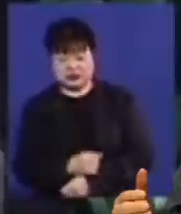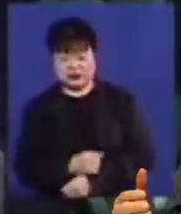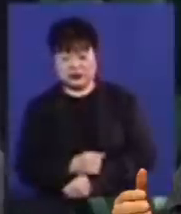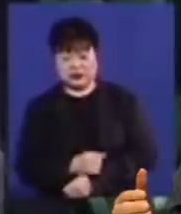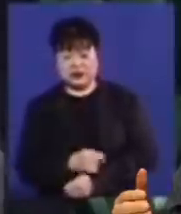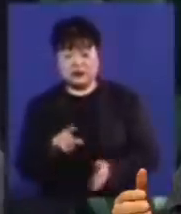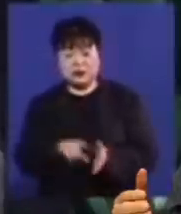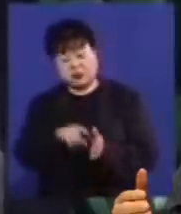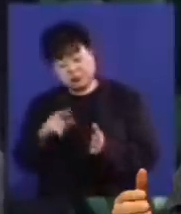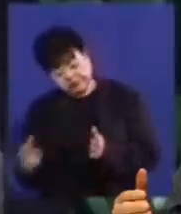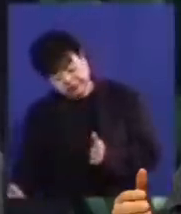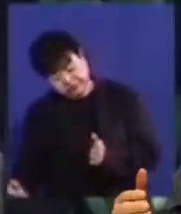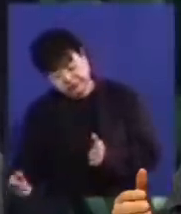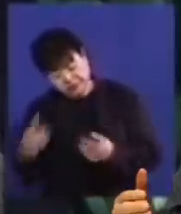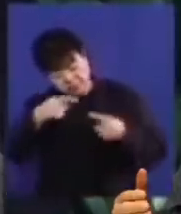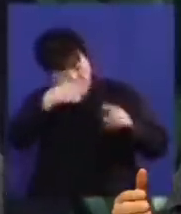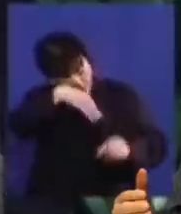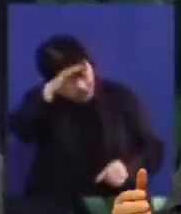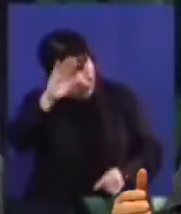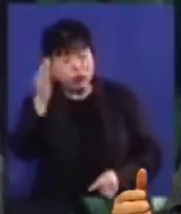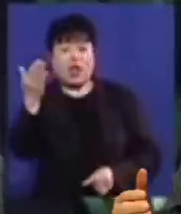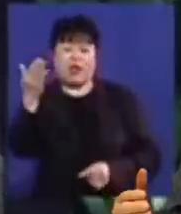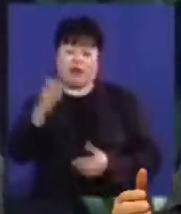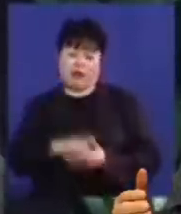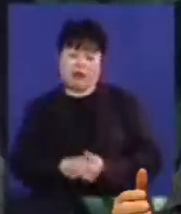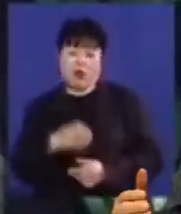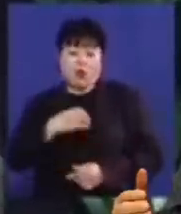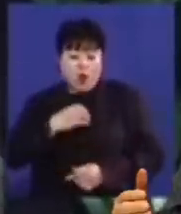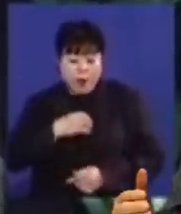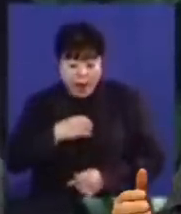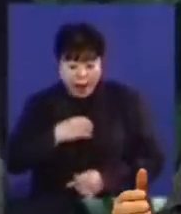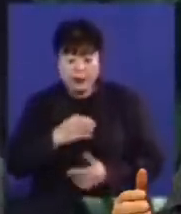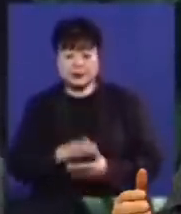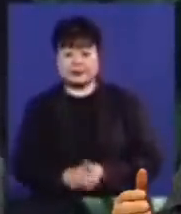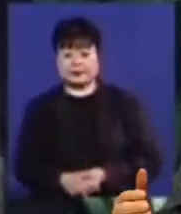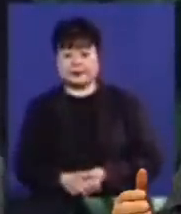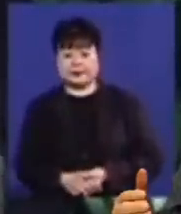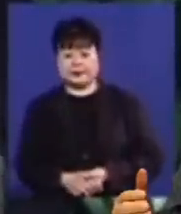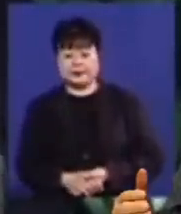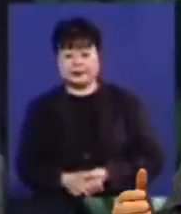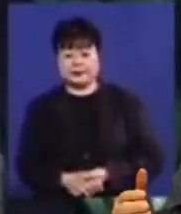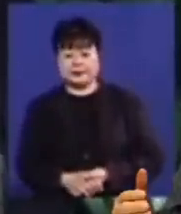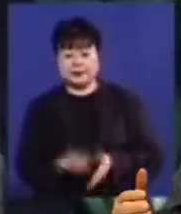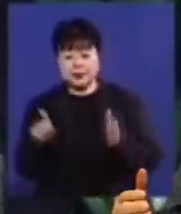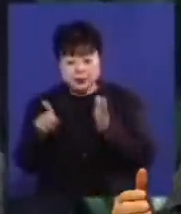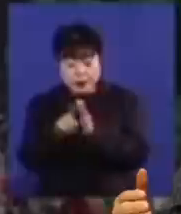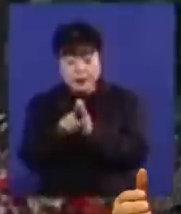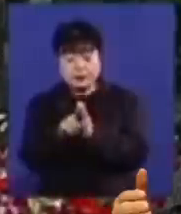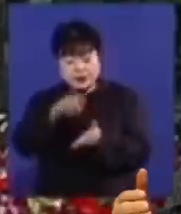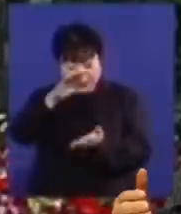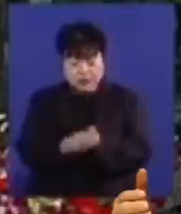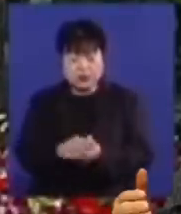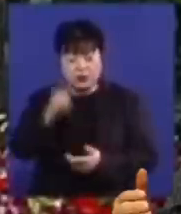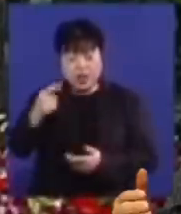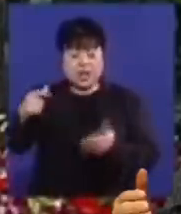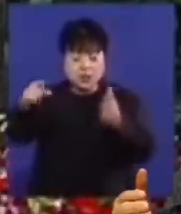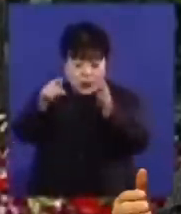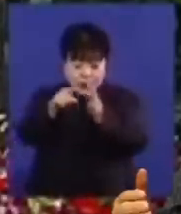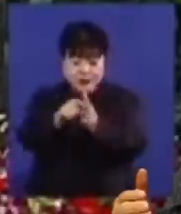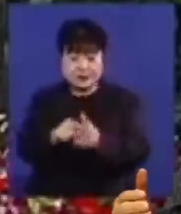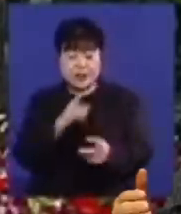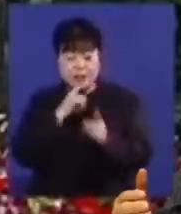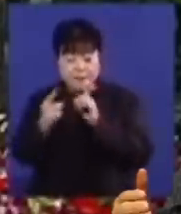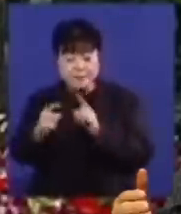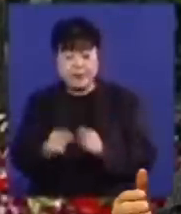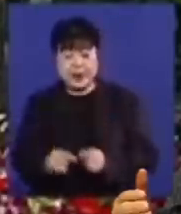아예 지옥으로 곤두박질하고 떨어질 위험이 있는 것입니다. 신앙이 늘 뜨겁고 강하기 위해서는